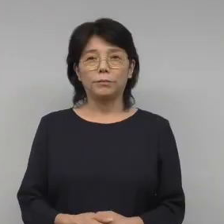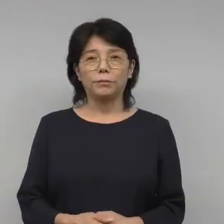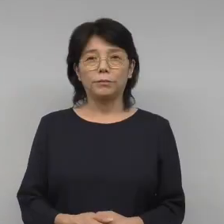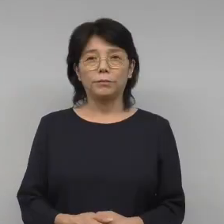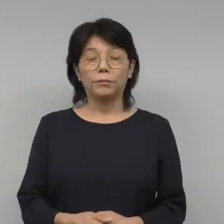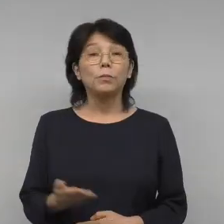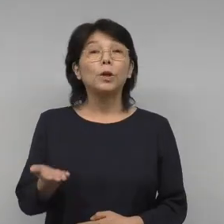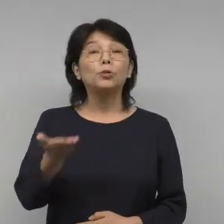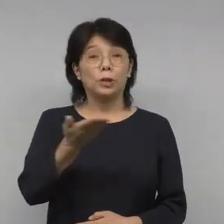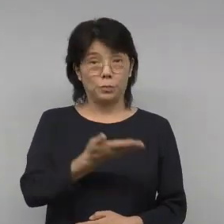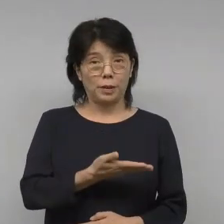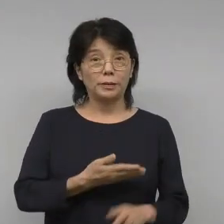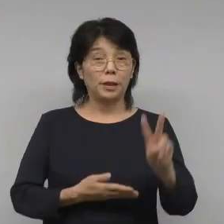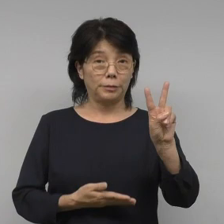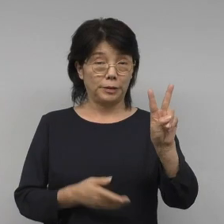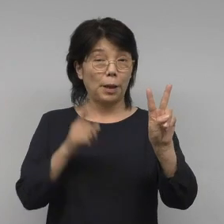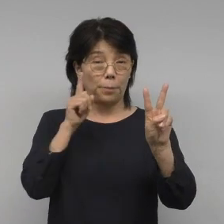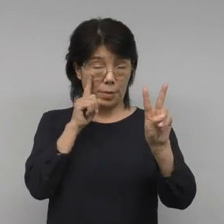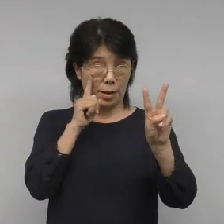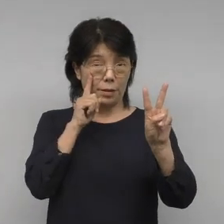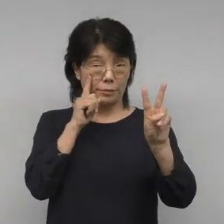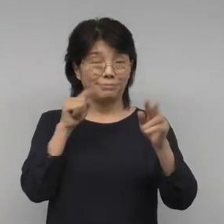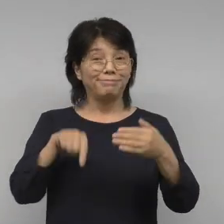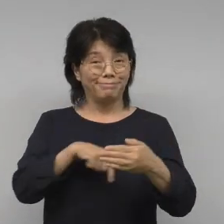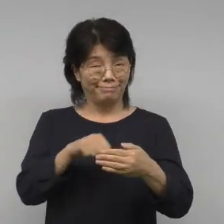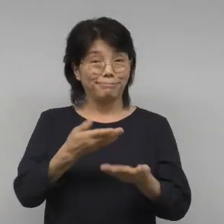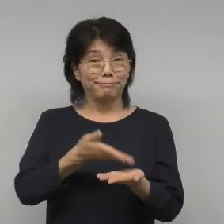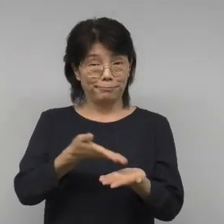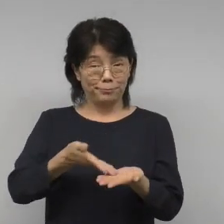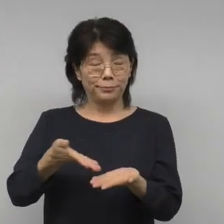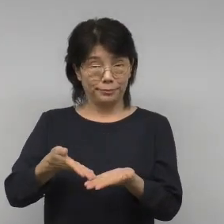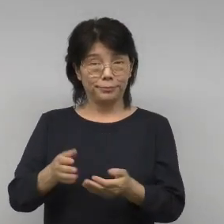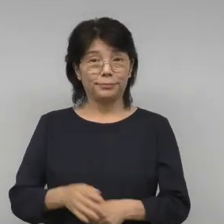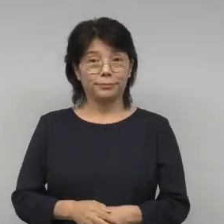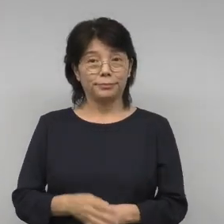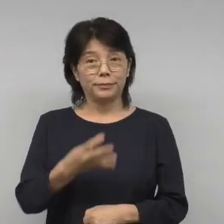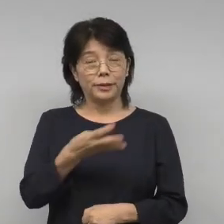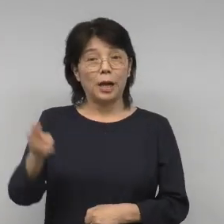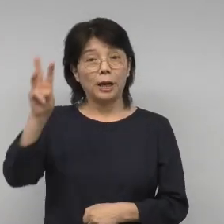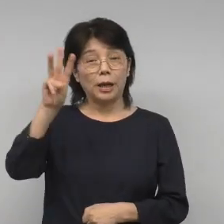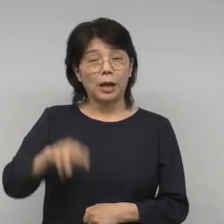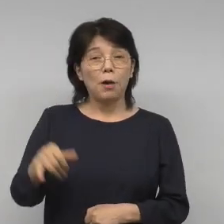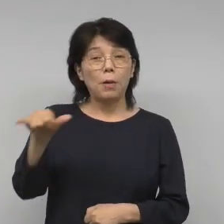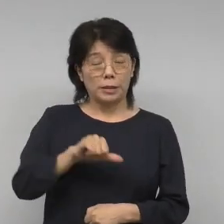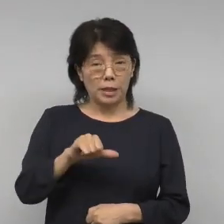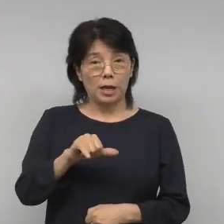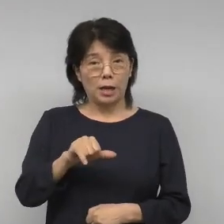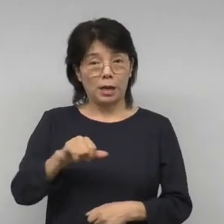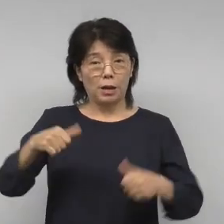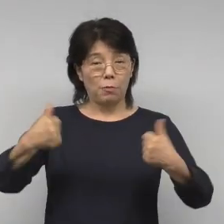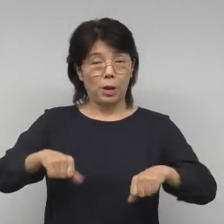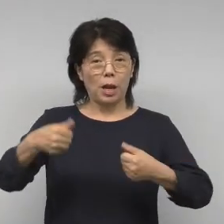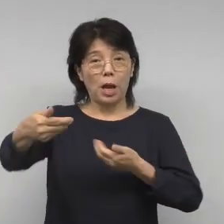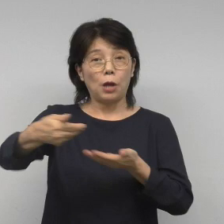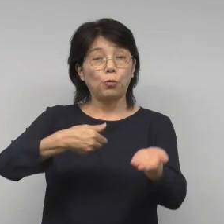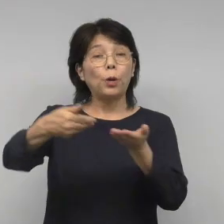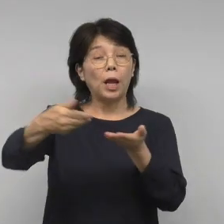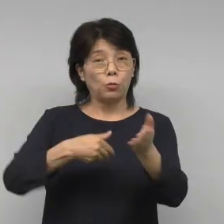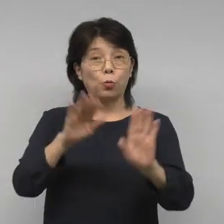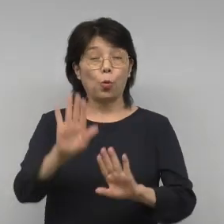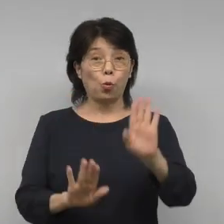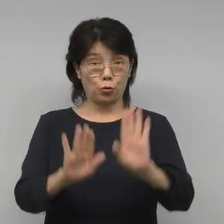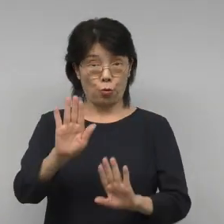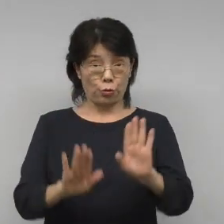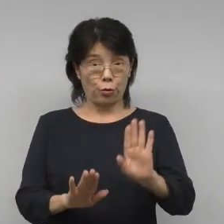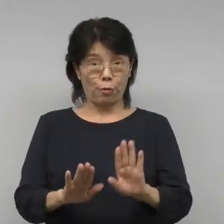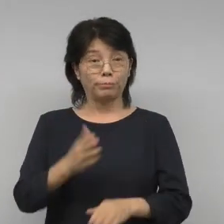続きまして2点目のトピックに移らせていただきます。掛け合わせフェアトレードの取り組み状況ということであります。